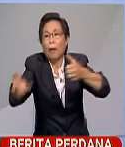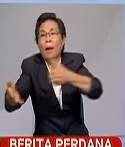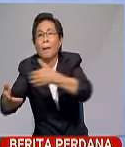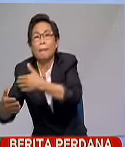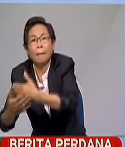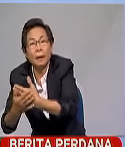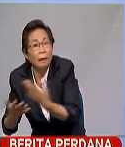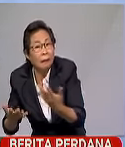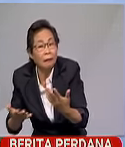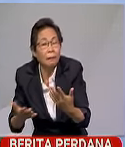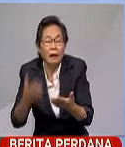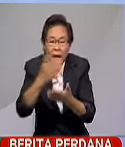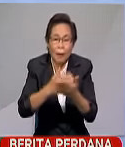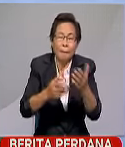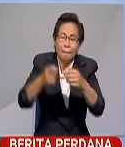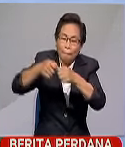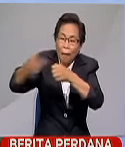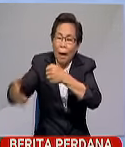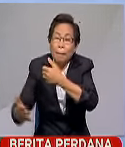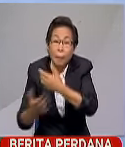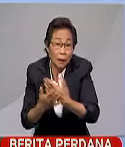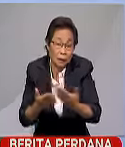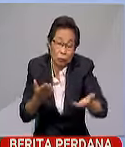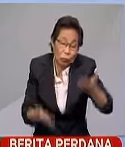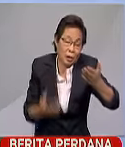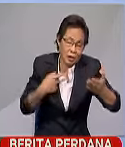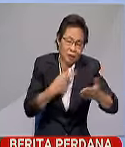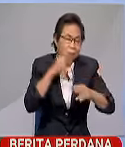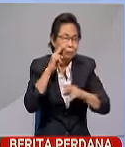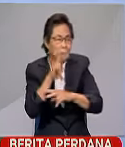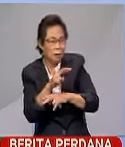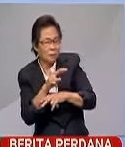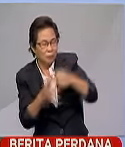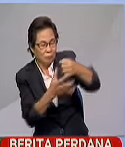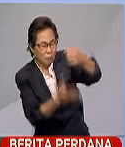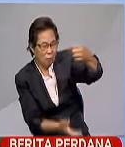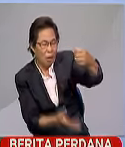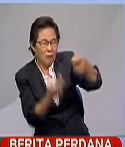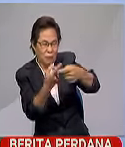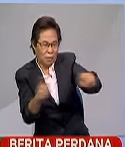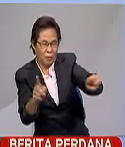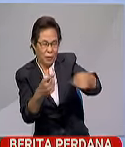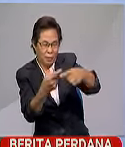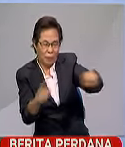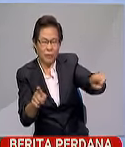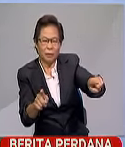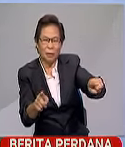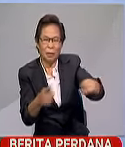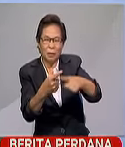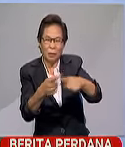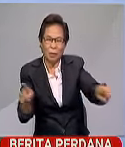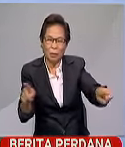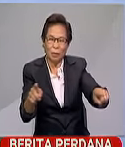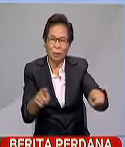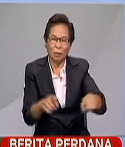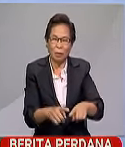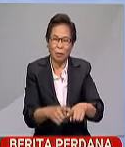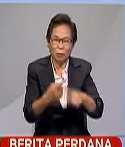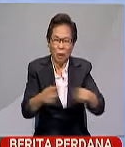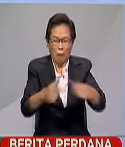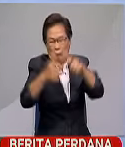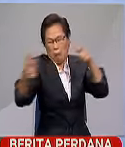yang sepatutnya dibayar balik. So mungkin kita lihat itu perbezaan bukanlah begitu besar.